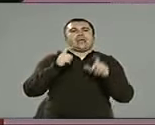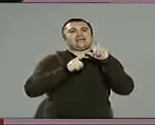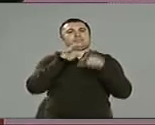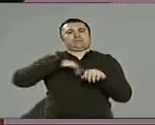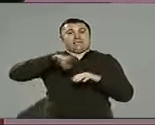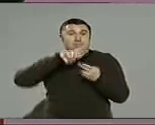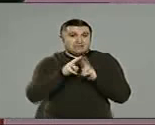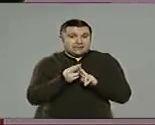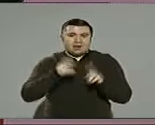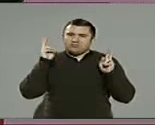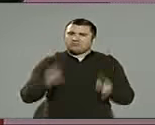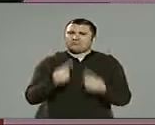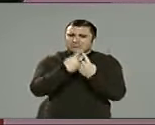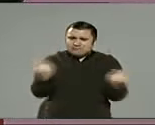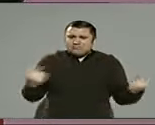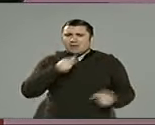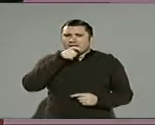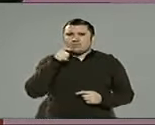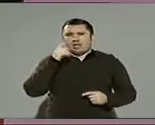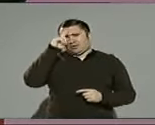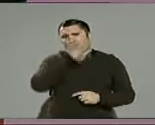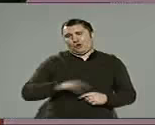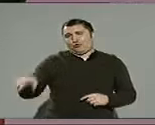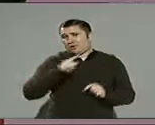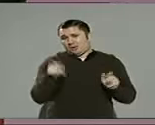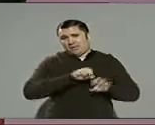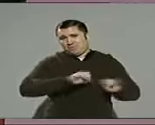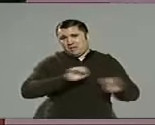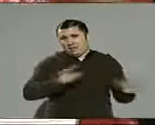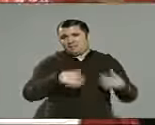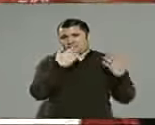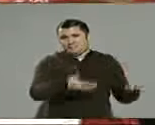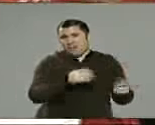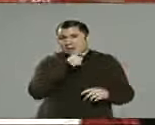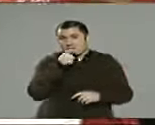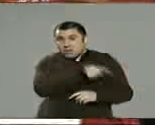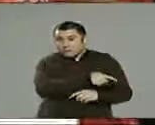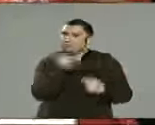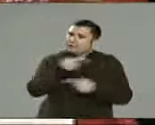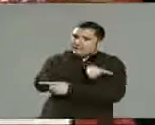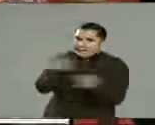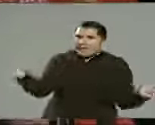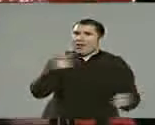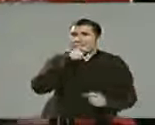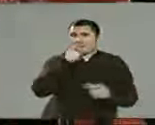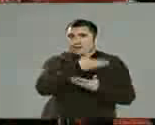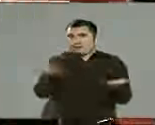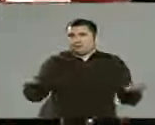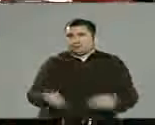die eigentlichen Experten in Deutschland und nicht die Medien, liebe Genossinnen und Genossen. Das seid ihr und sonst